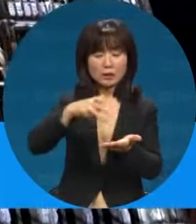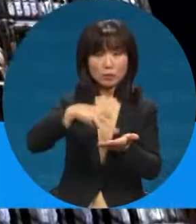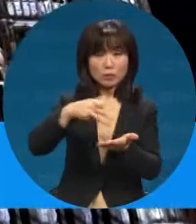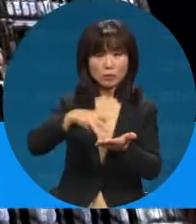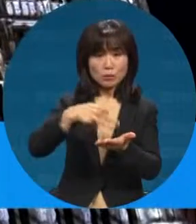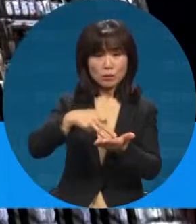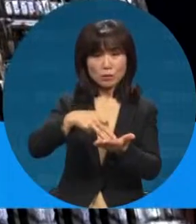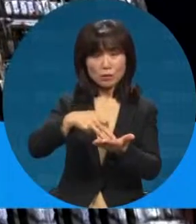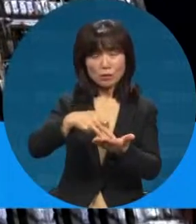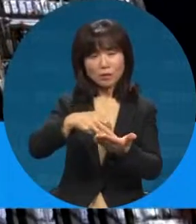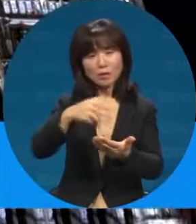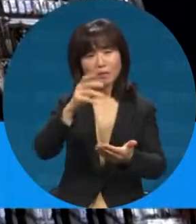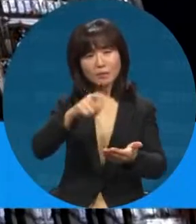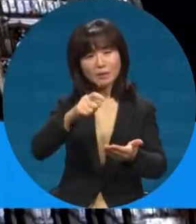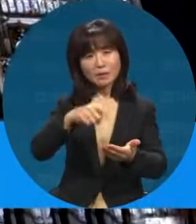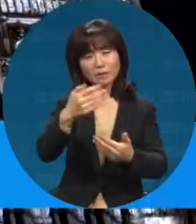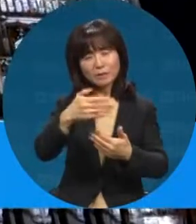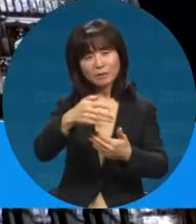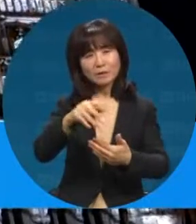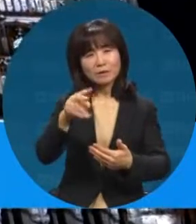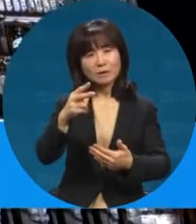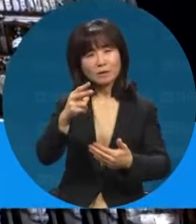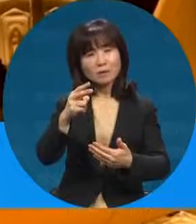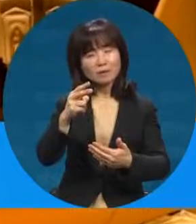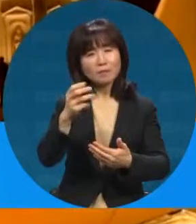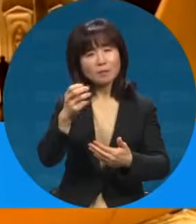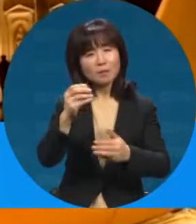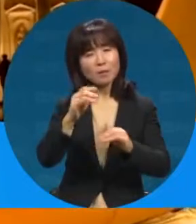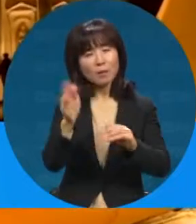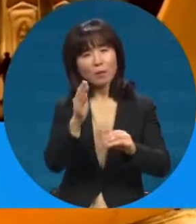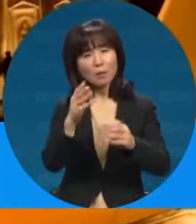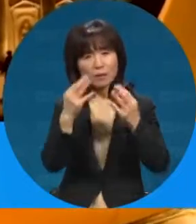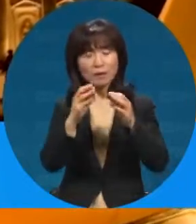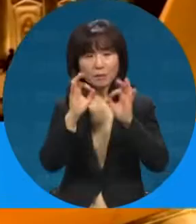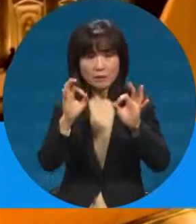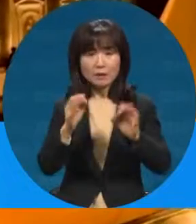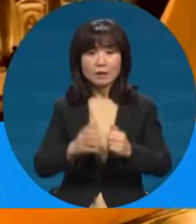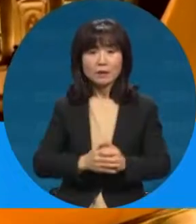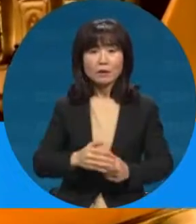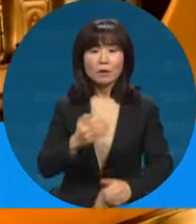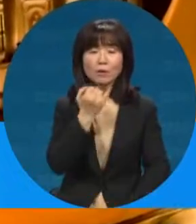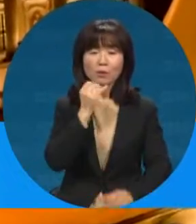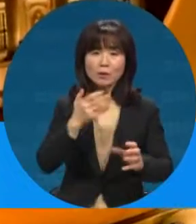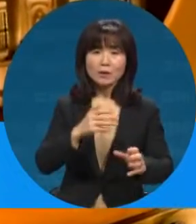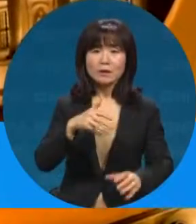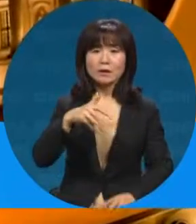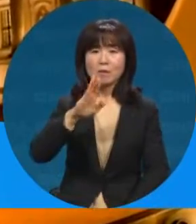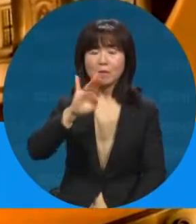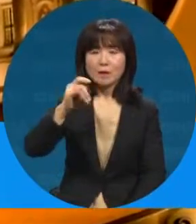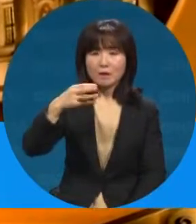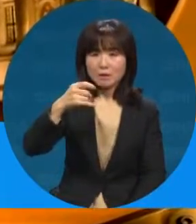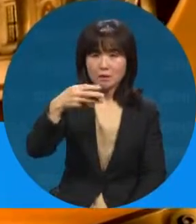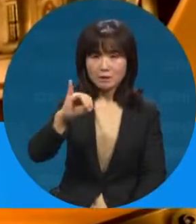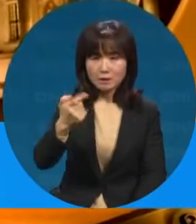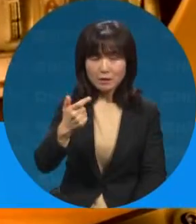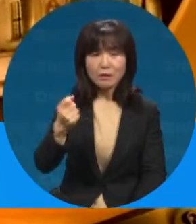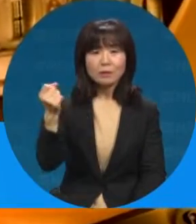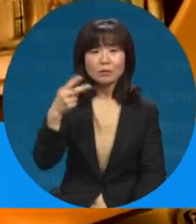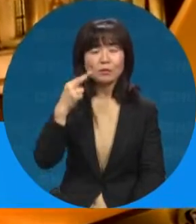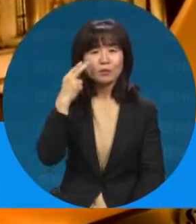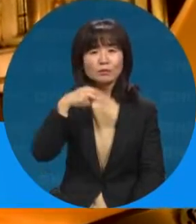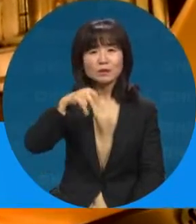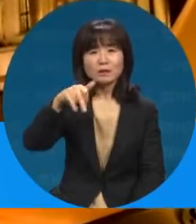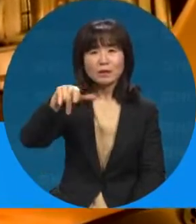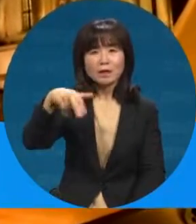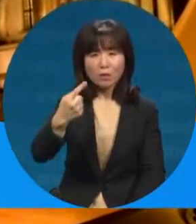65만 8,200여 회에 달한다고 설명했습니다. 윈터 원더스에 이어 독일 베를린의 잔다르멘 마르크트와 미국